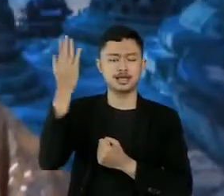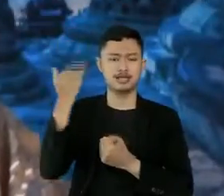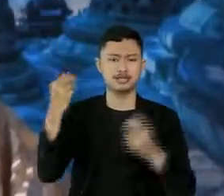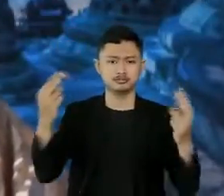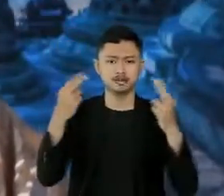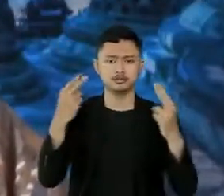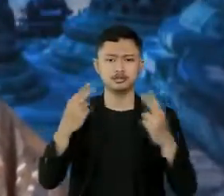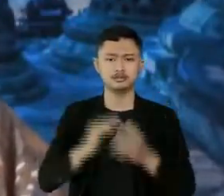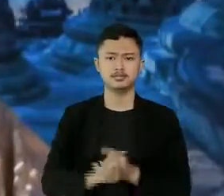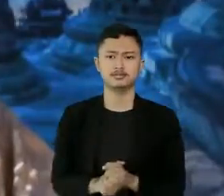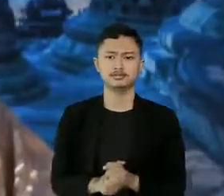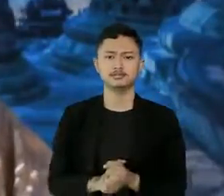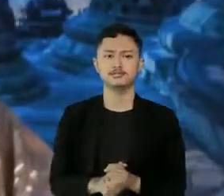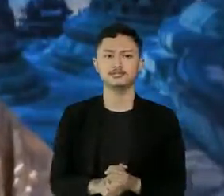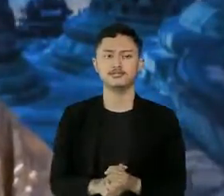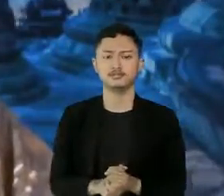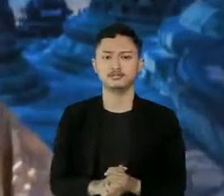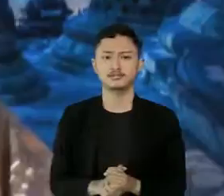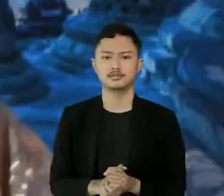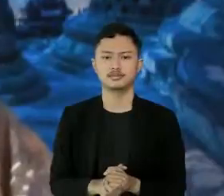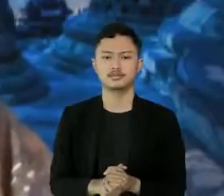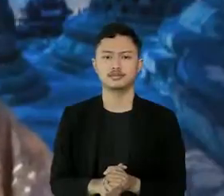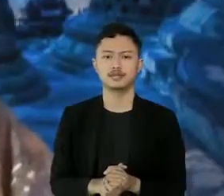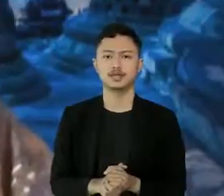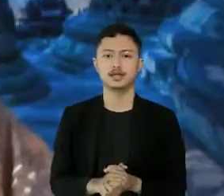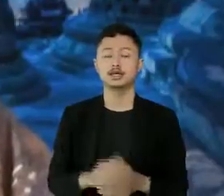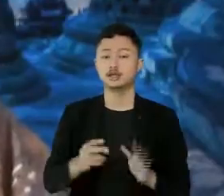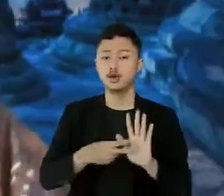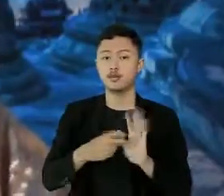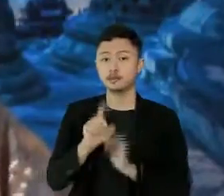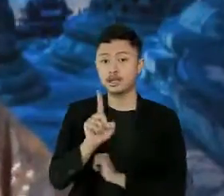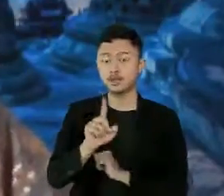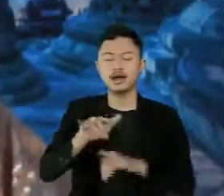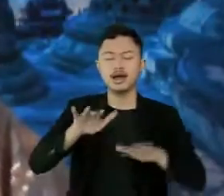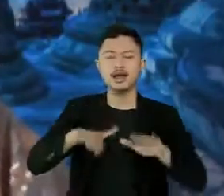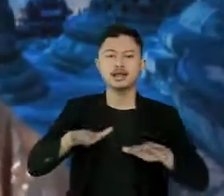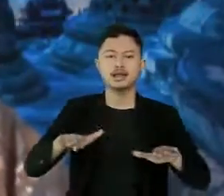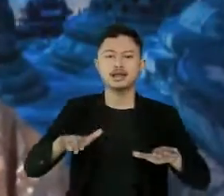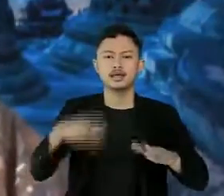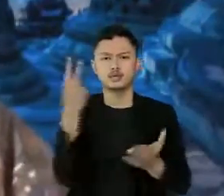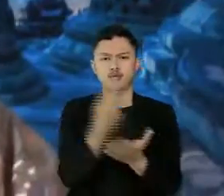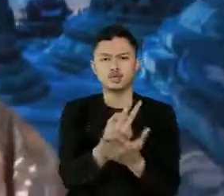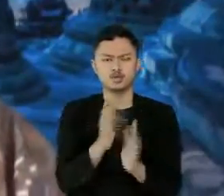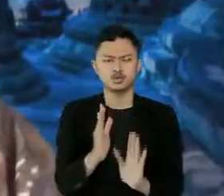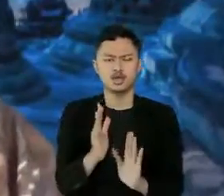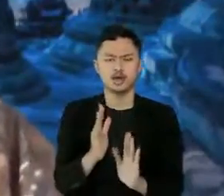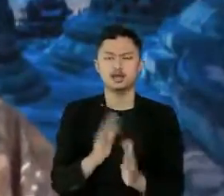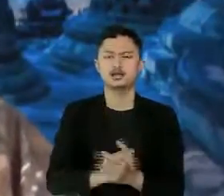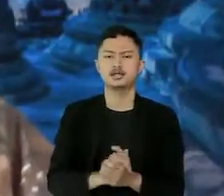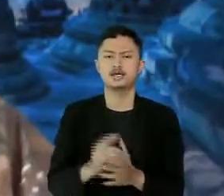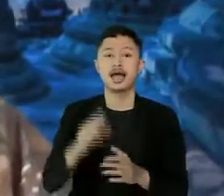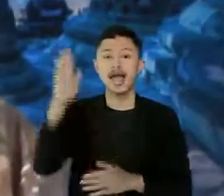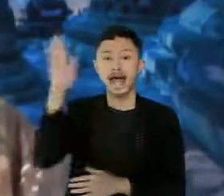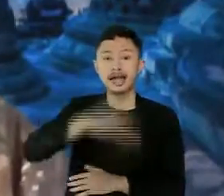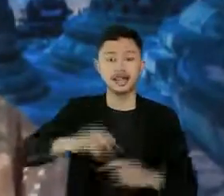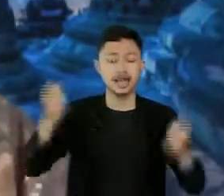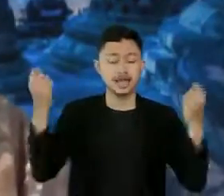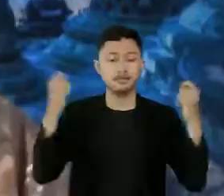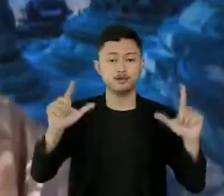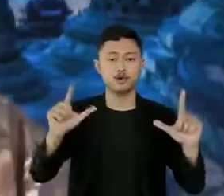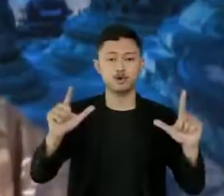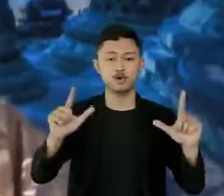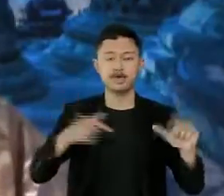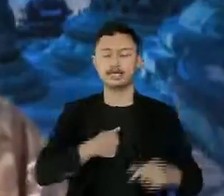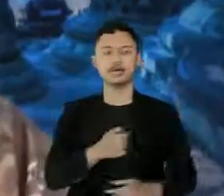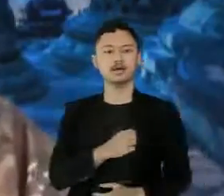menyimak ini, saya meyakini bahwa kehati-hatian itu nomor satu. Kita sudah membuktikan ini, Pak Troy kan bilang ya, setiap ada hari besar